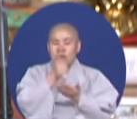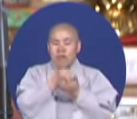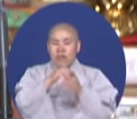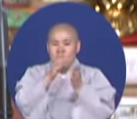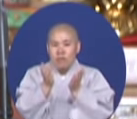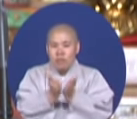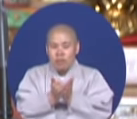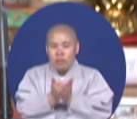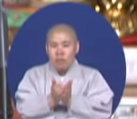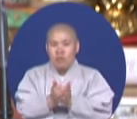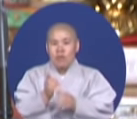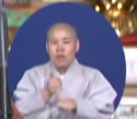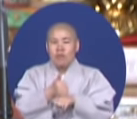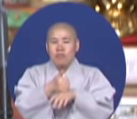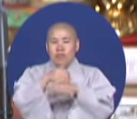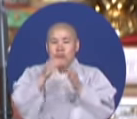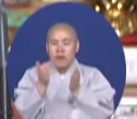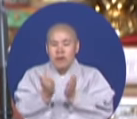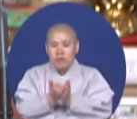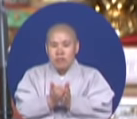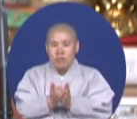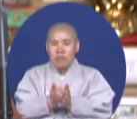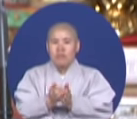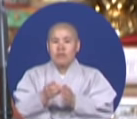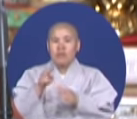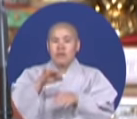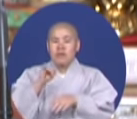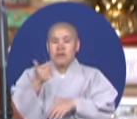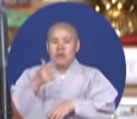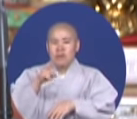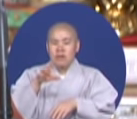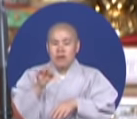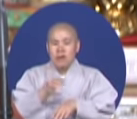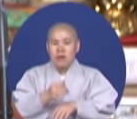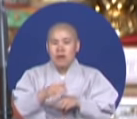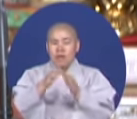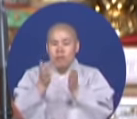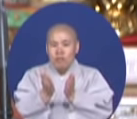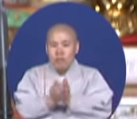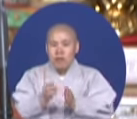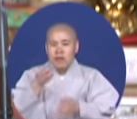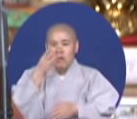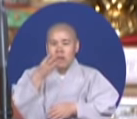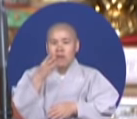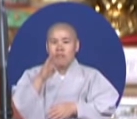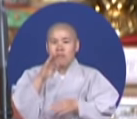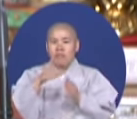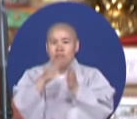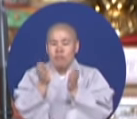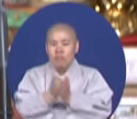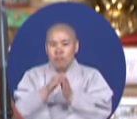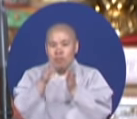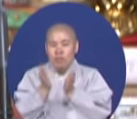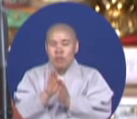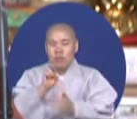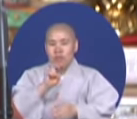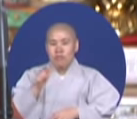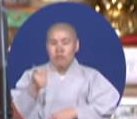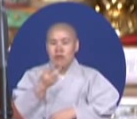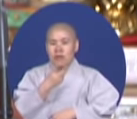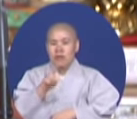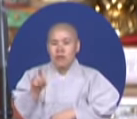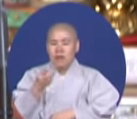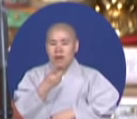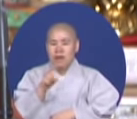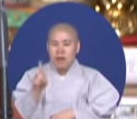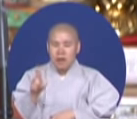신장부를 합해서 삼부 만다라다 이렇게 얘기를 해요. 이걸 또 각부 존상이라고도 하고요. 각부라는 건